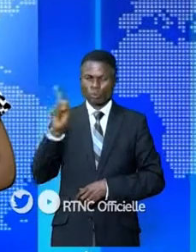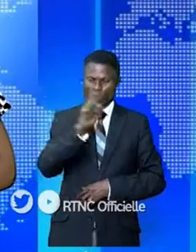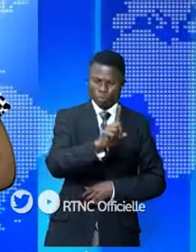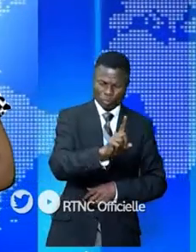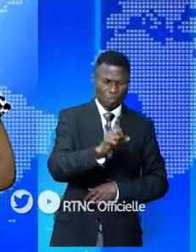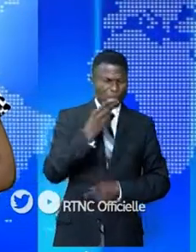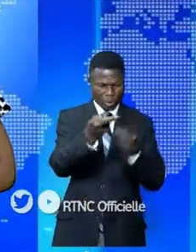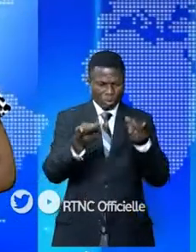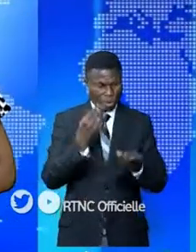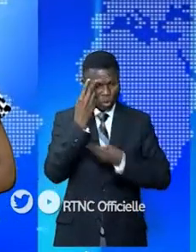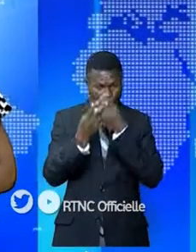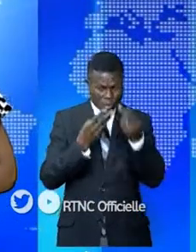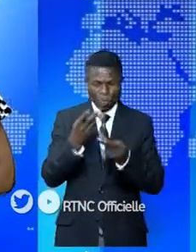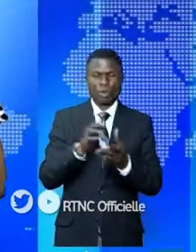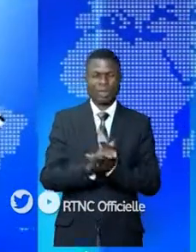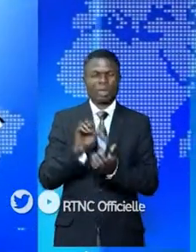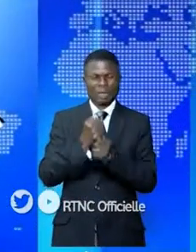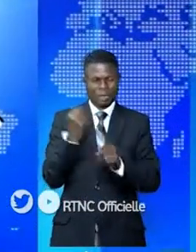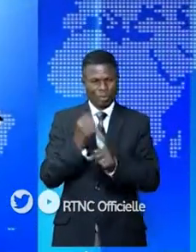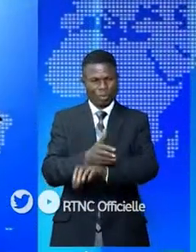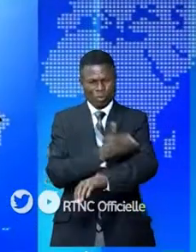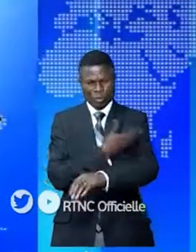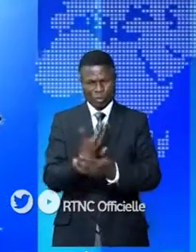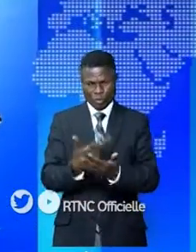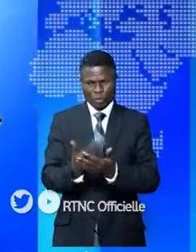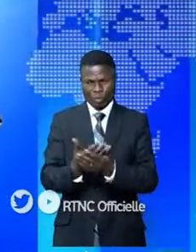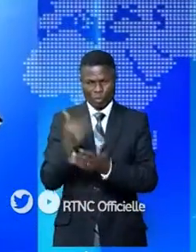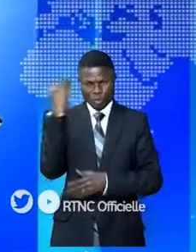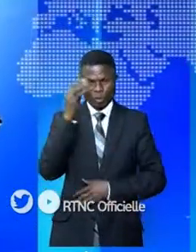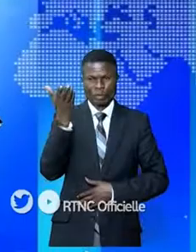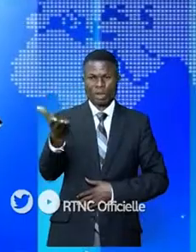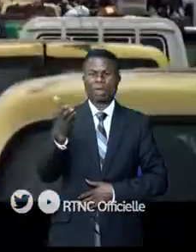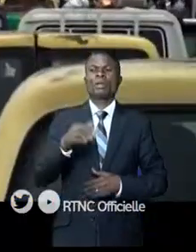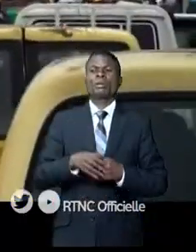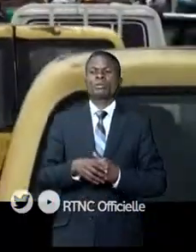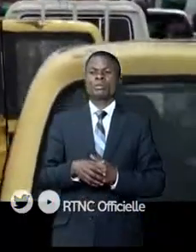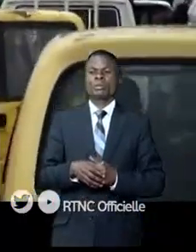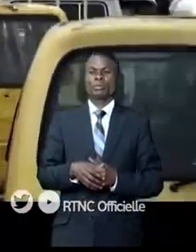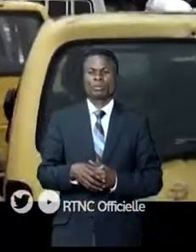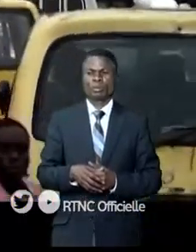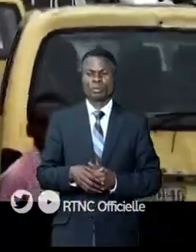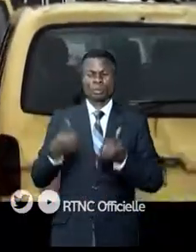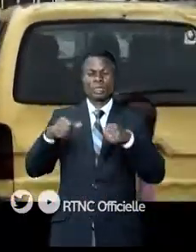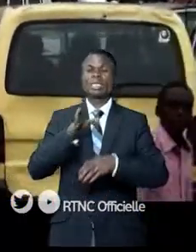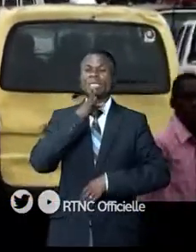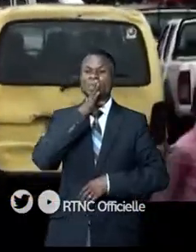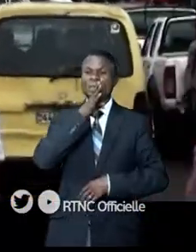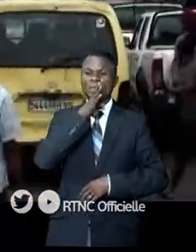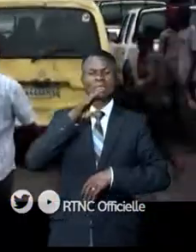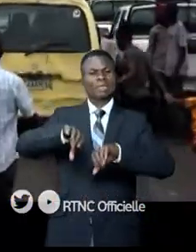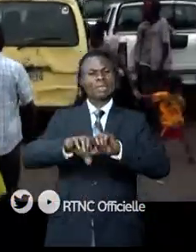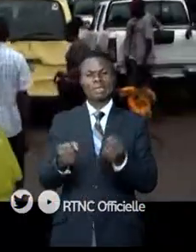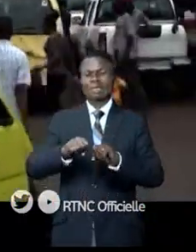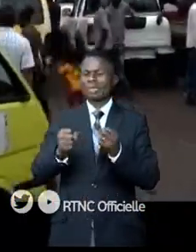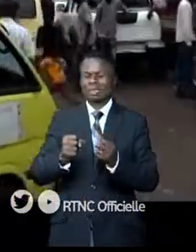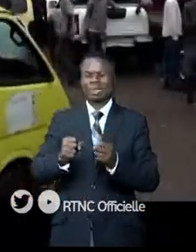une descente sur le terrain pour booster ces travaux. On fait le point avec Willy Atunakov. Restée longtemps dans un état de dégradation